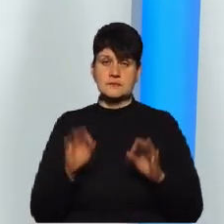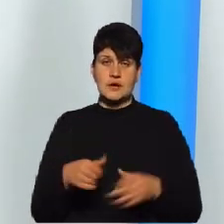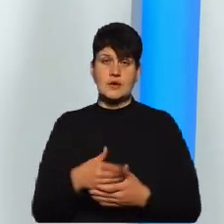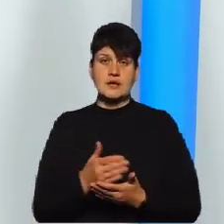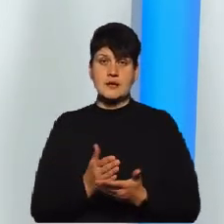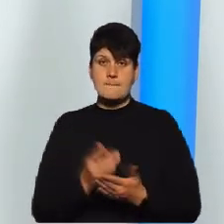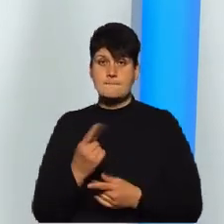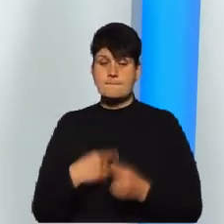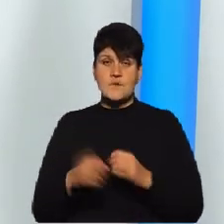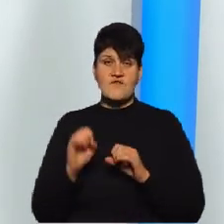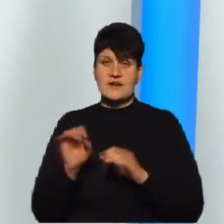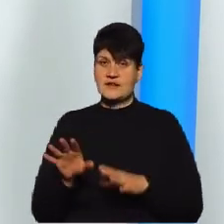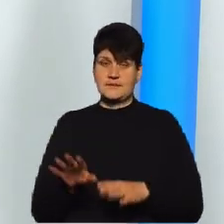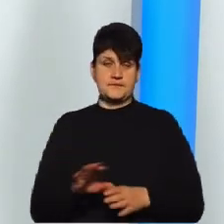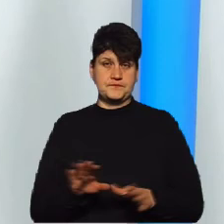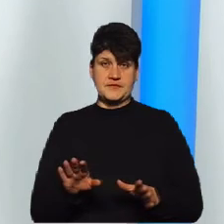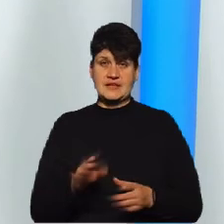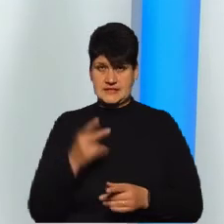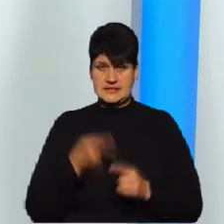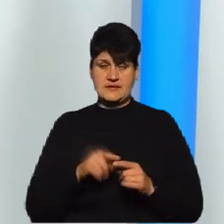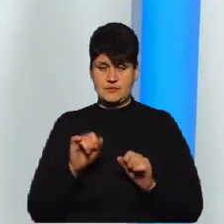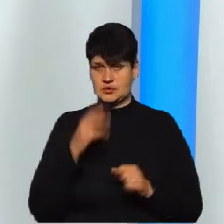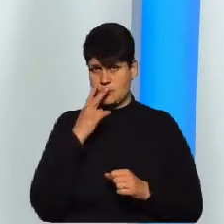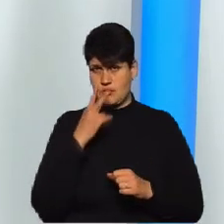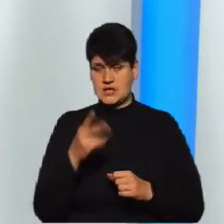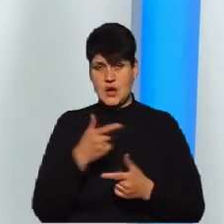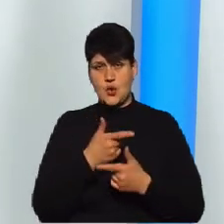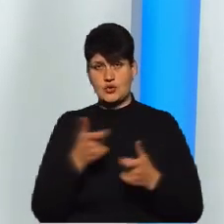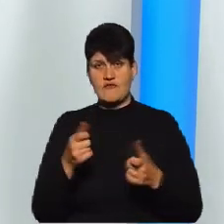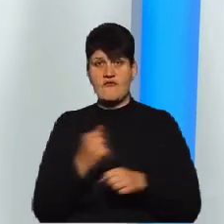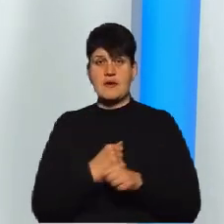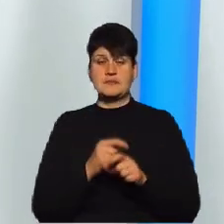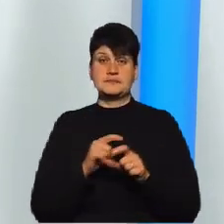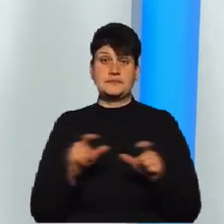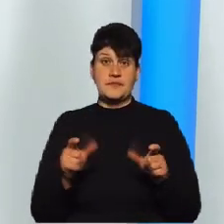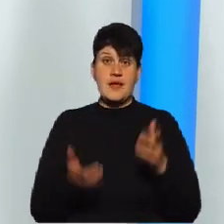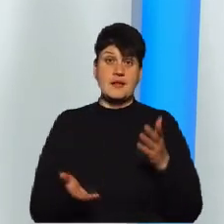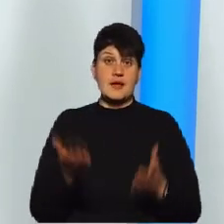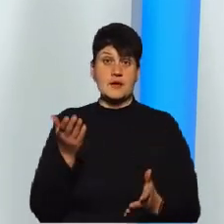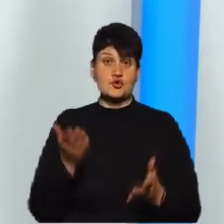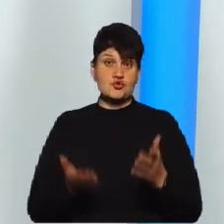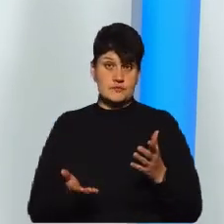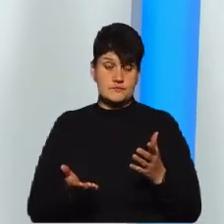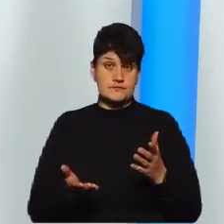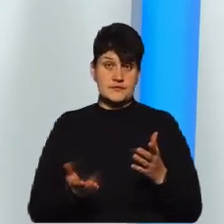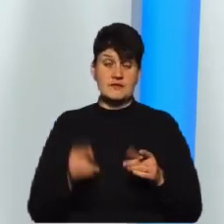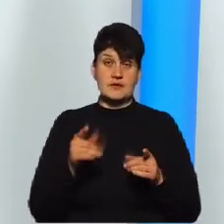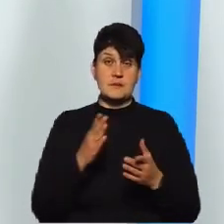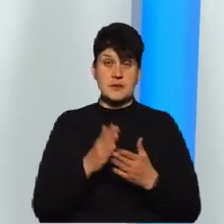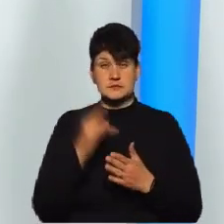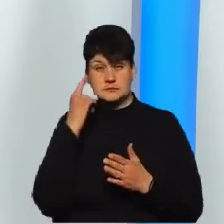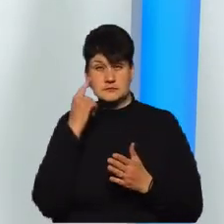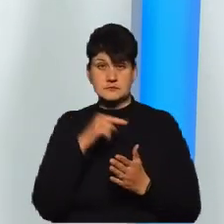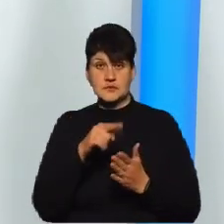не підлягають. І це ви можете побачити на оголошеннях в аптечних закладах. Але якщо все-таки ви маєте підозру, що ваш лікарський